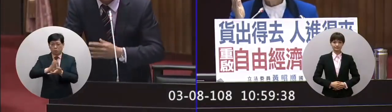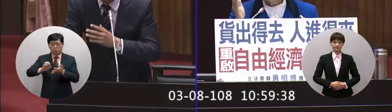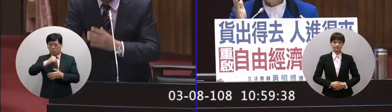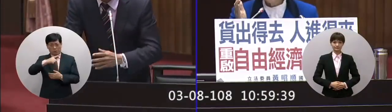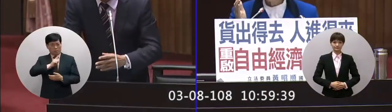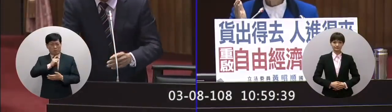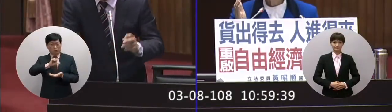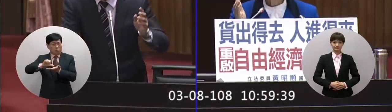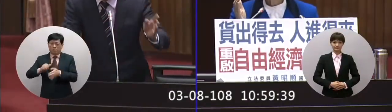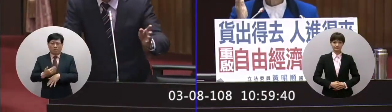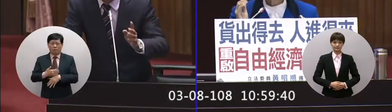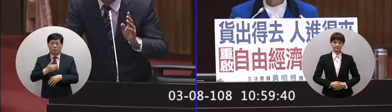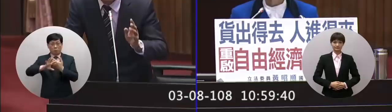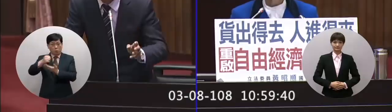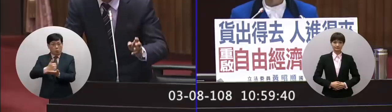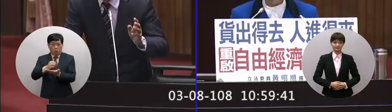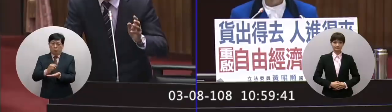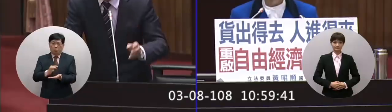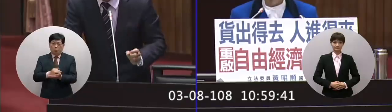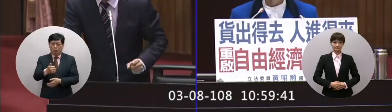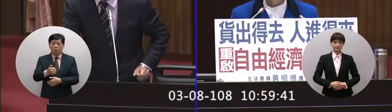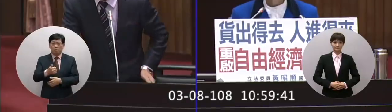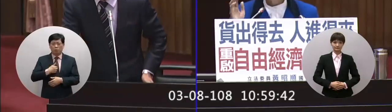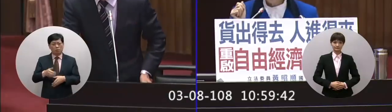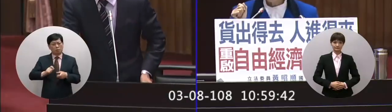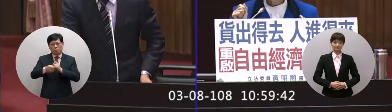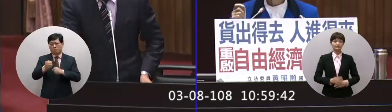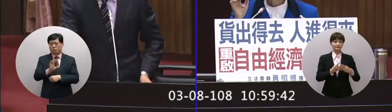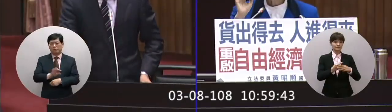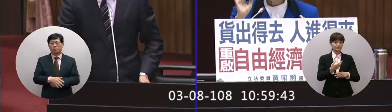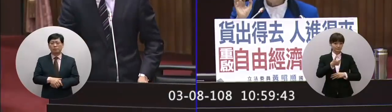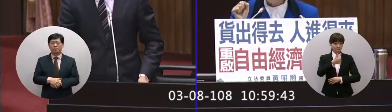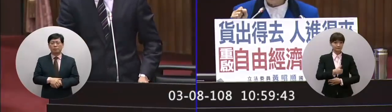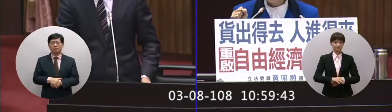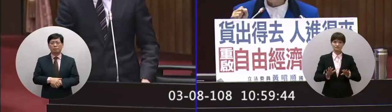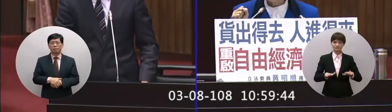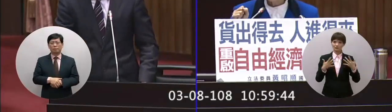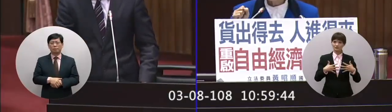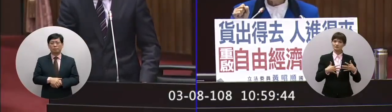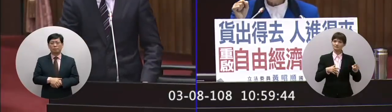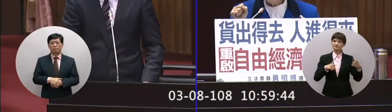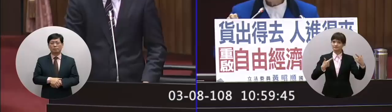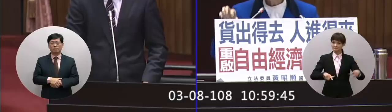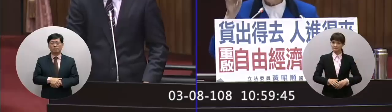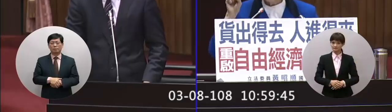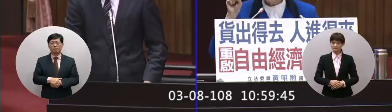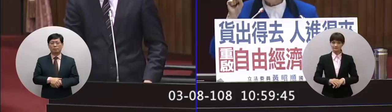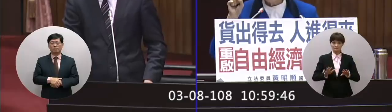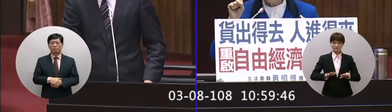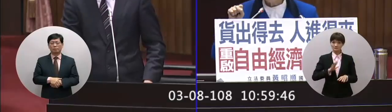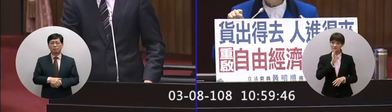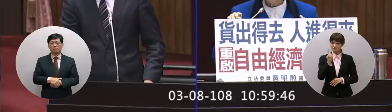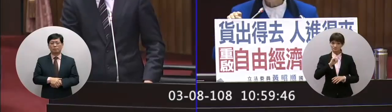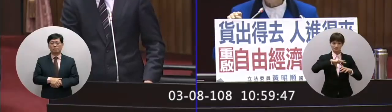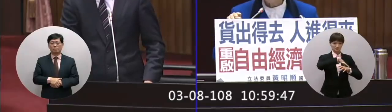内的农产品当原料，它进口会比较便宜，它是不用关税的。 主委，现在的问题不在这里，现在是全世